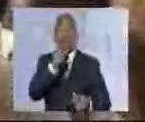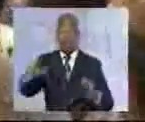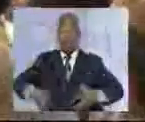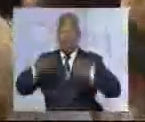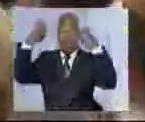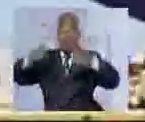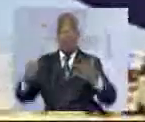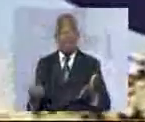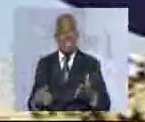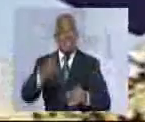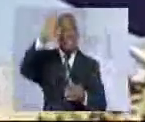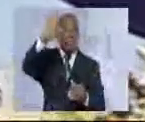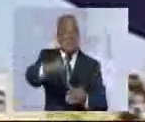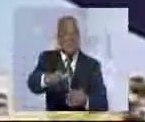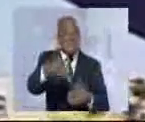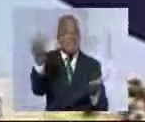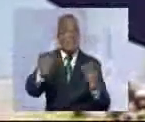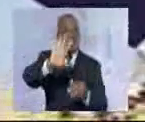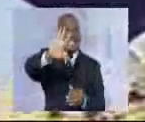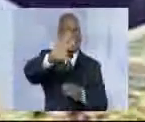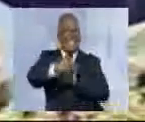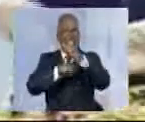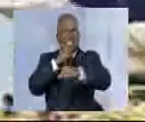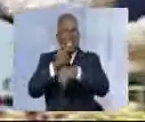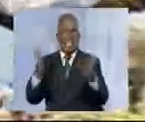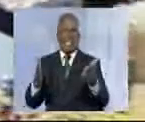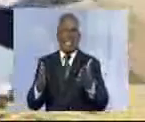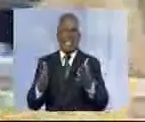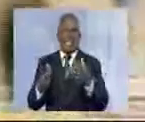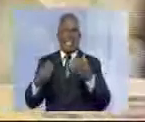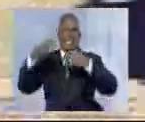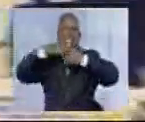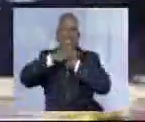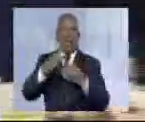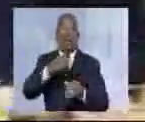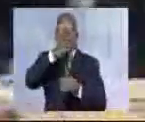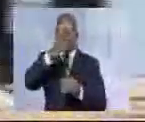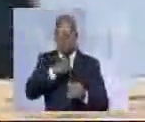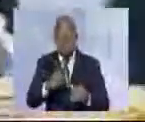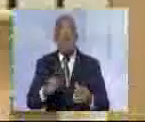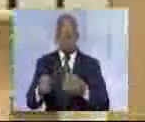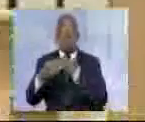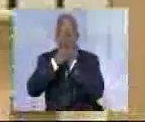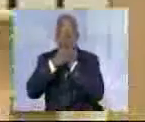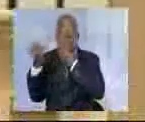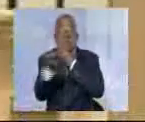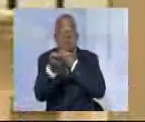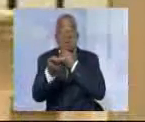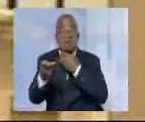De son côté, le gouvernement, plus vif que d'habitude, a rapidement dénoncé cette nouvelle agression.